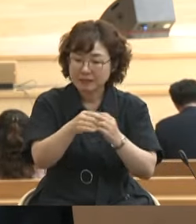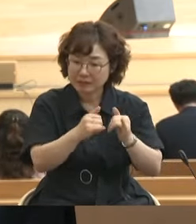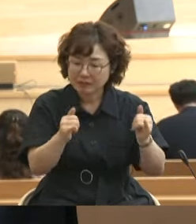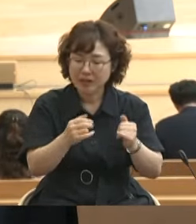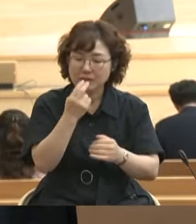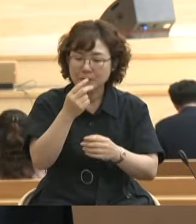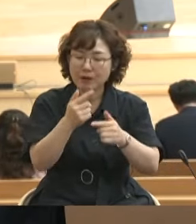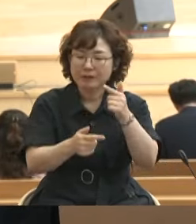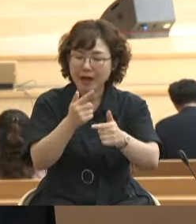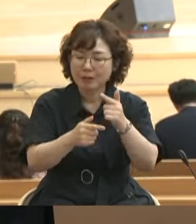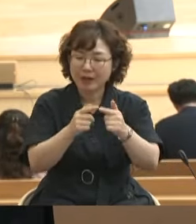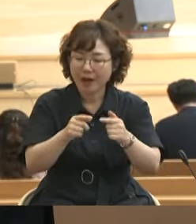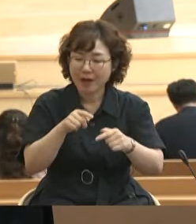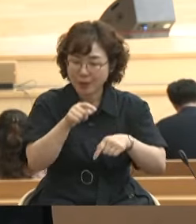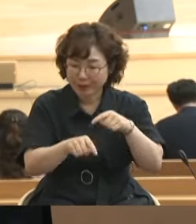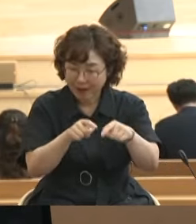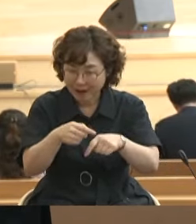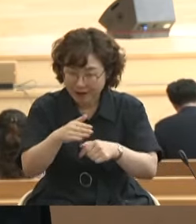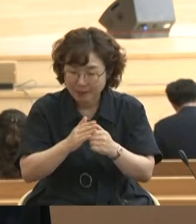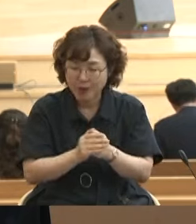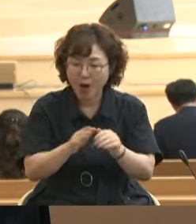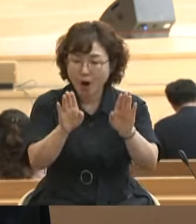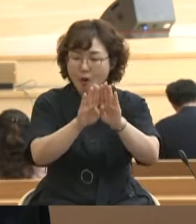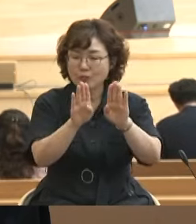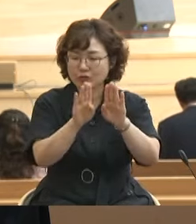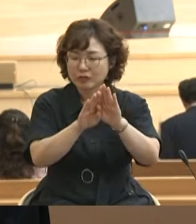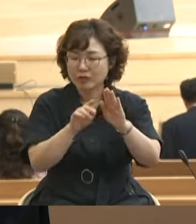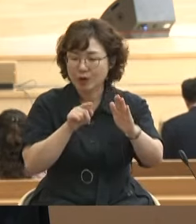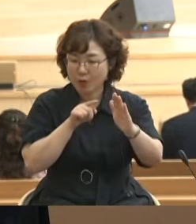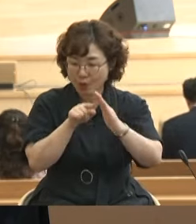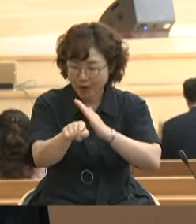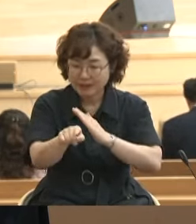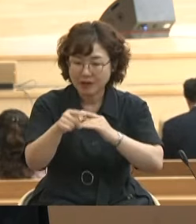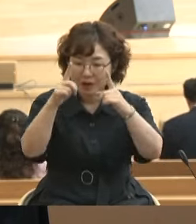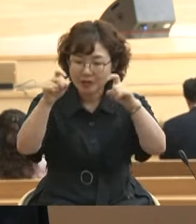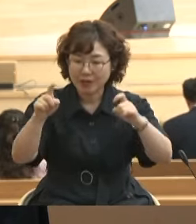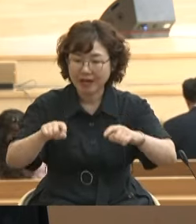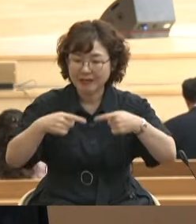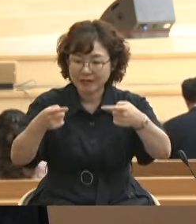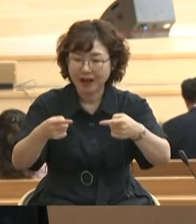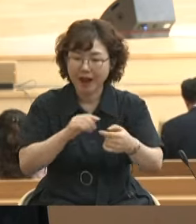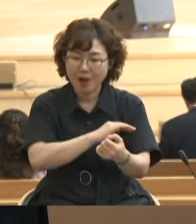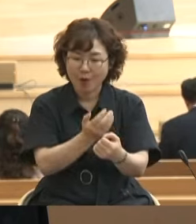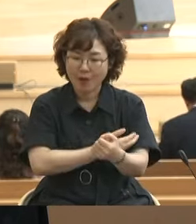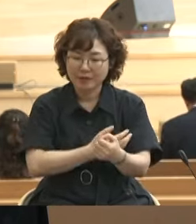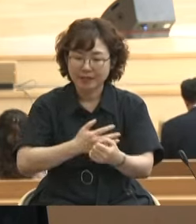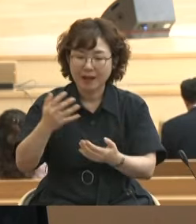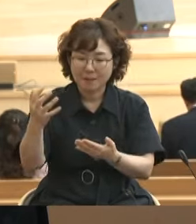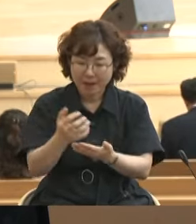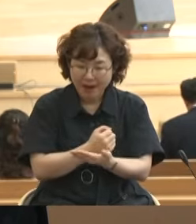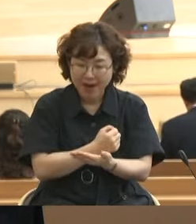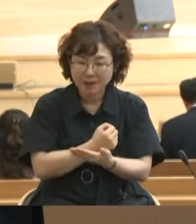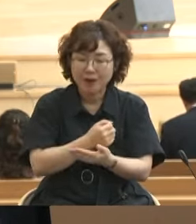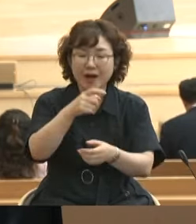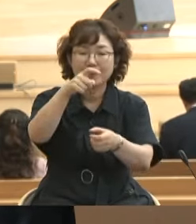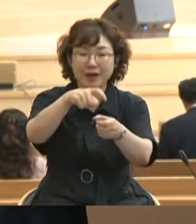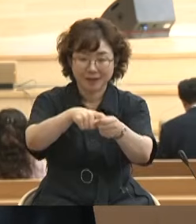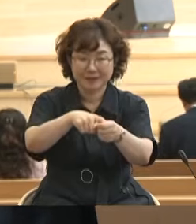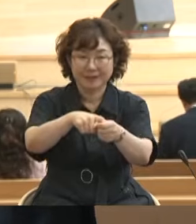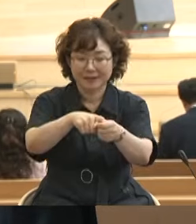그들이 생명나무에 나아가며 문들을 통하여 성에 들어갈 권세를 받으려 함이로다.